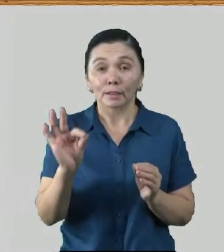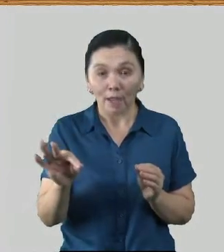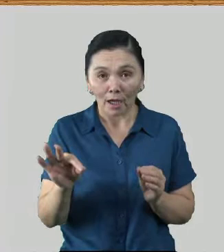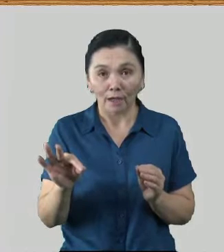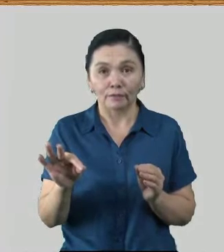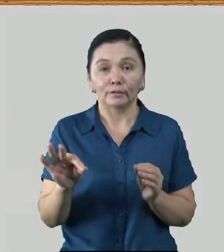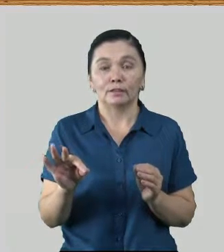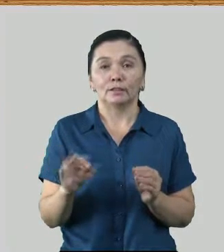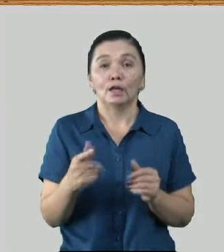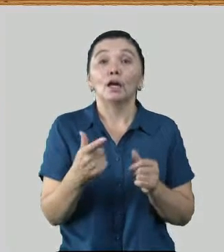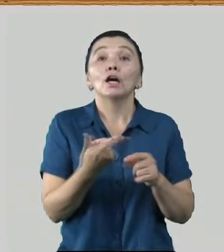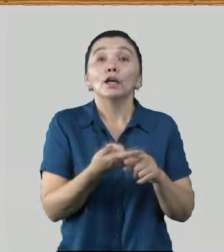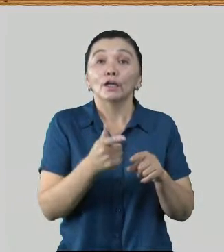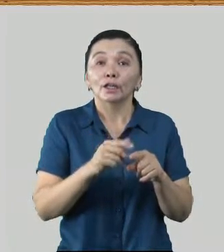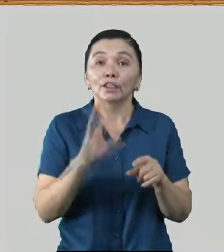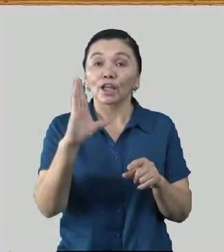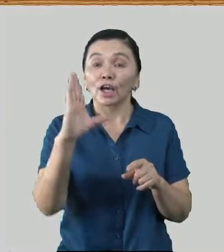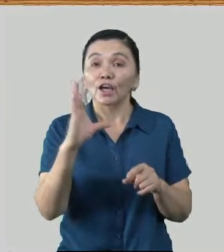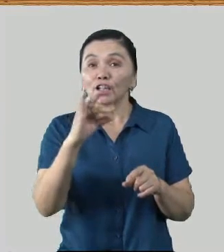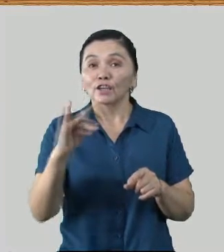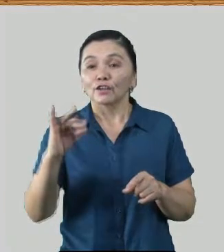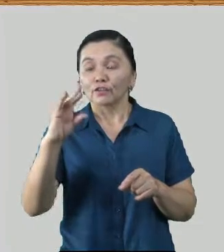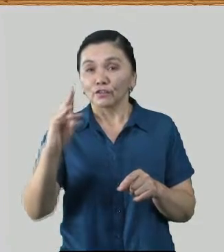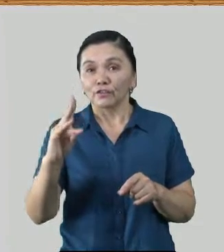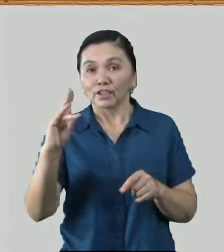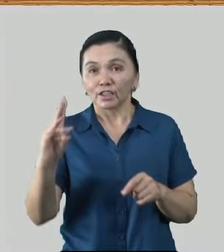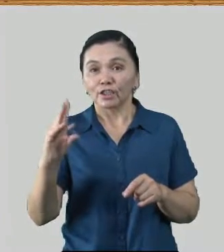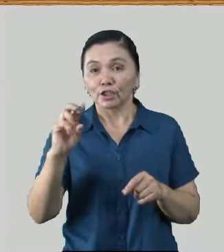Правильно, Винни-Пух.